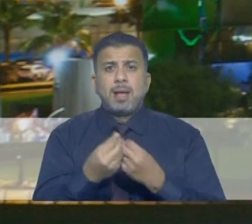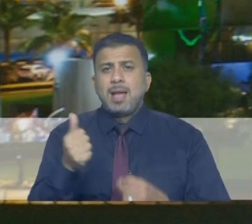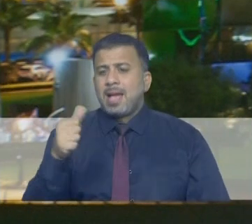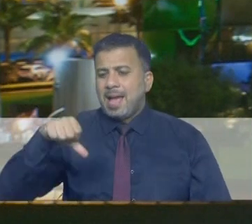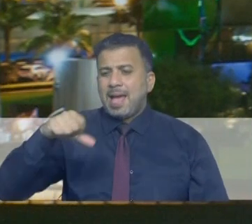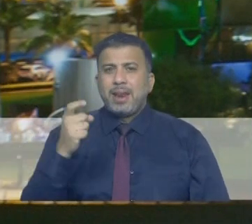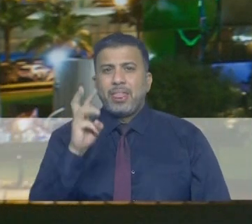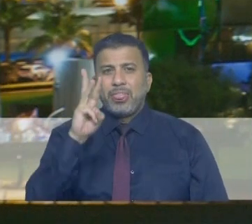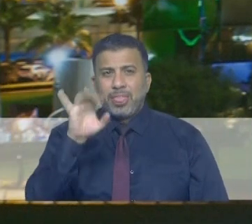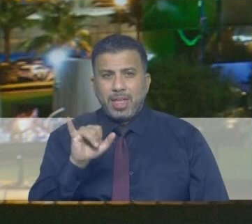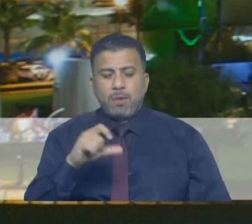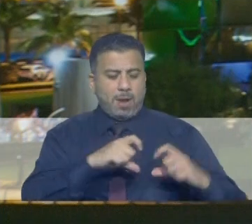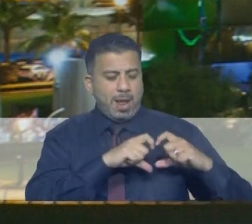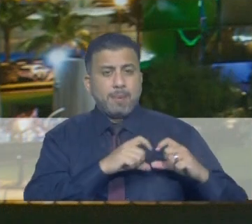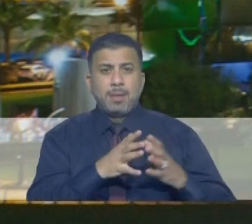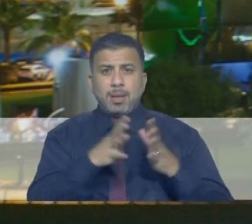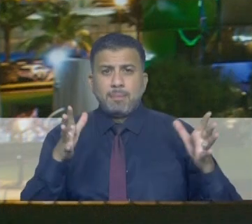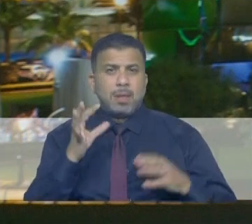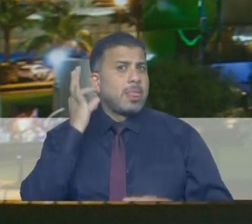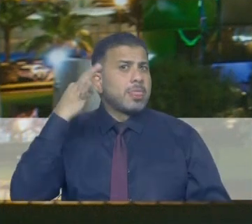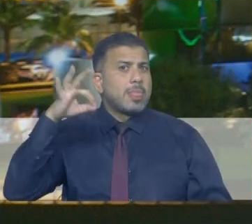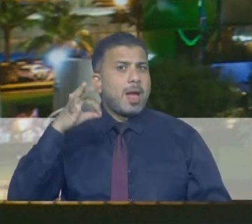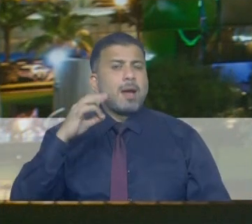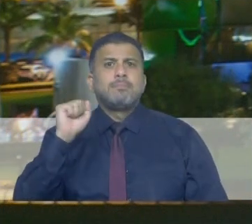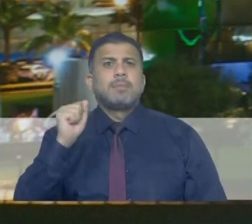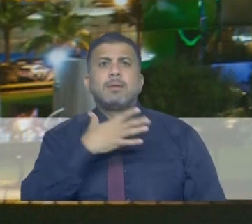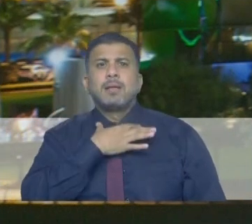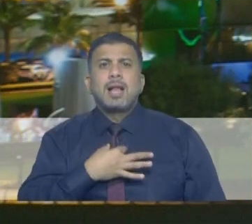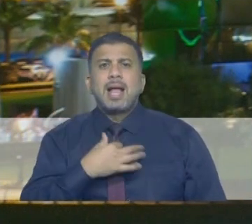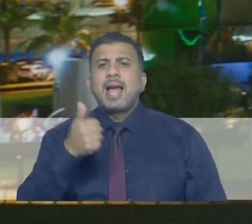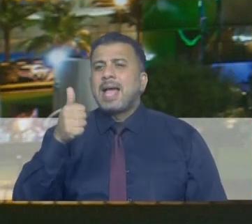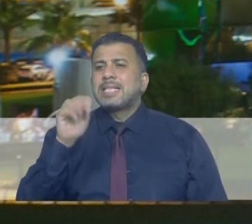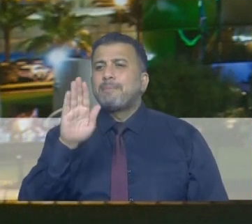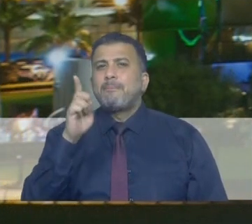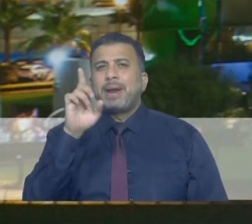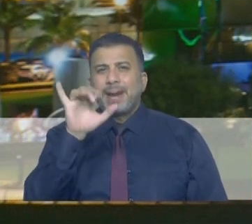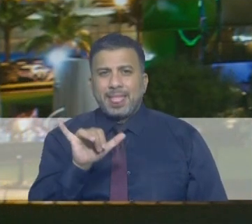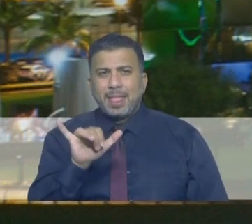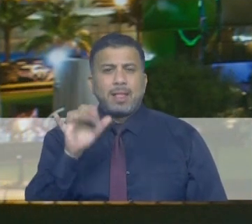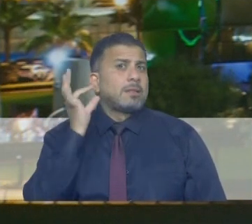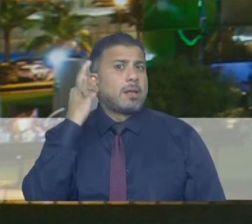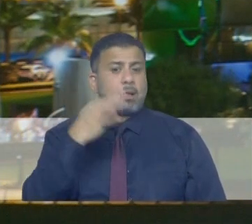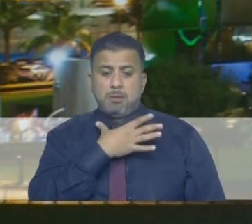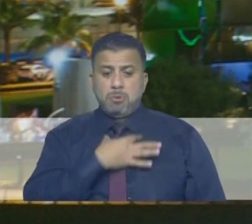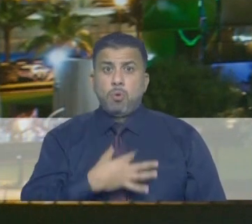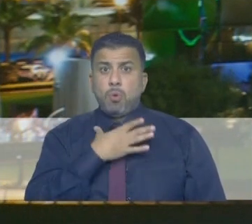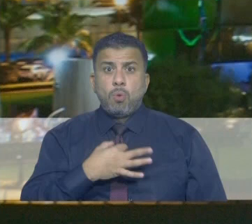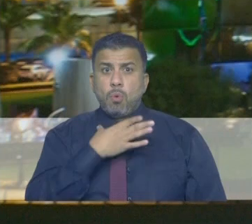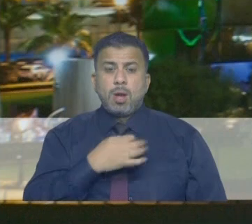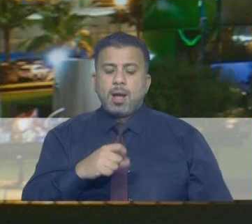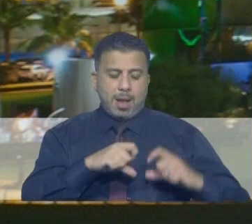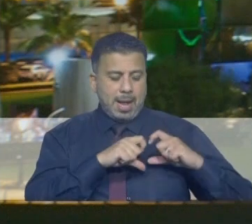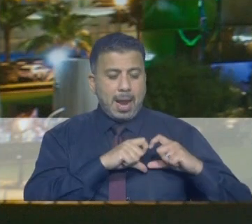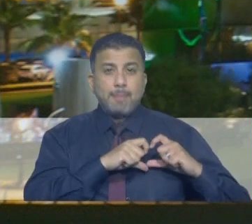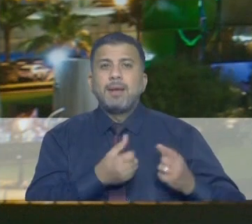إرثي والقلب الكبيرة وعلامة المجوهرات البريطانية الفاخرة إسبري لإطلاق مجموعة المجوهرات الحصرية قلب